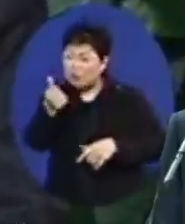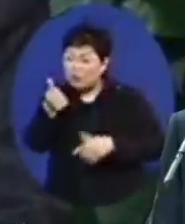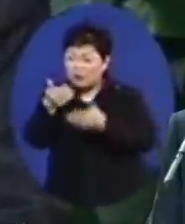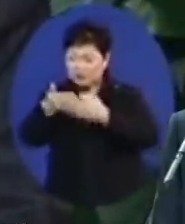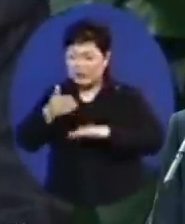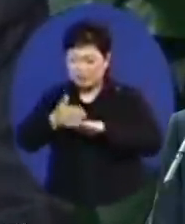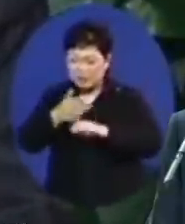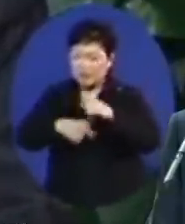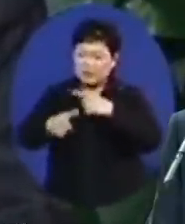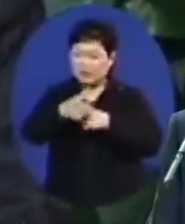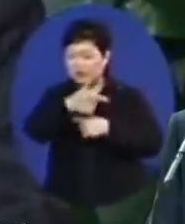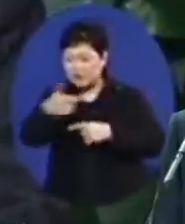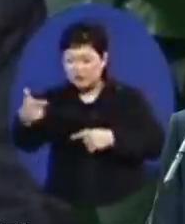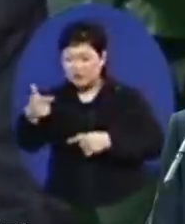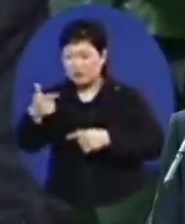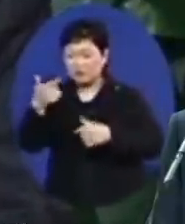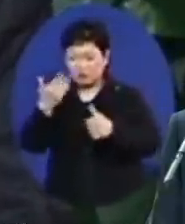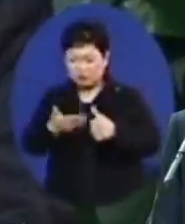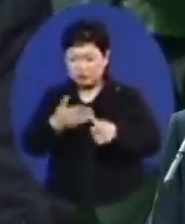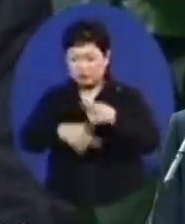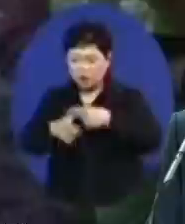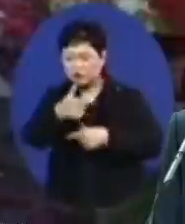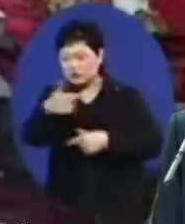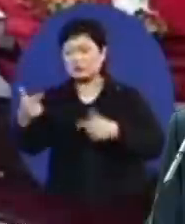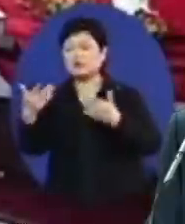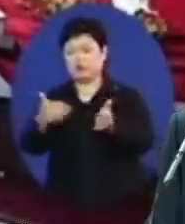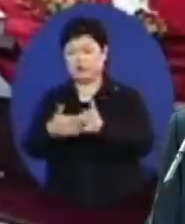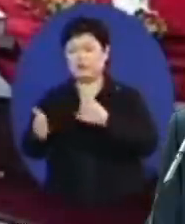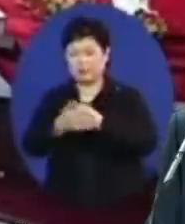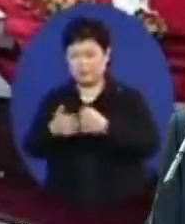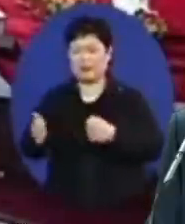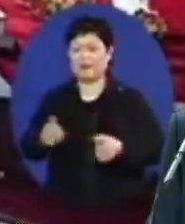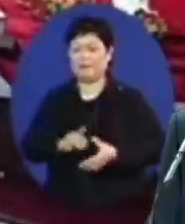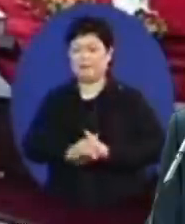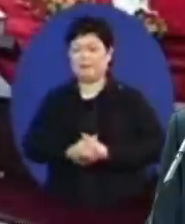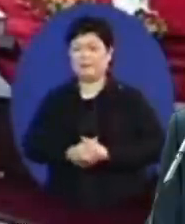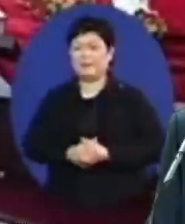큰 것 주시고, 더 큰 것 주시는 것입니다. 그러므로